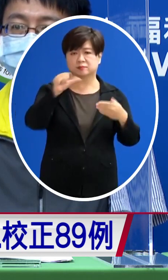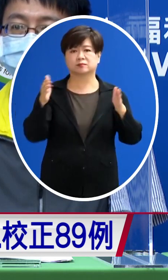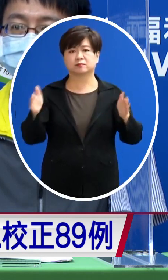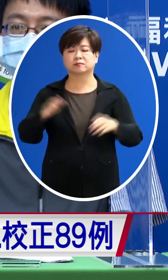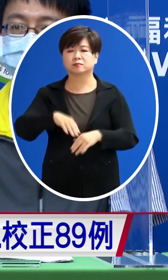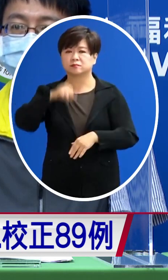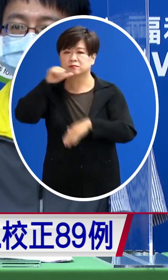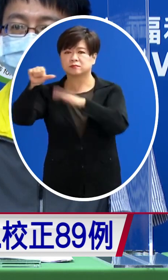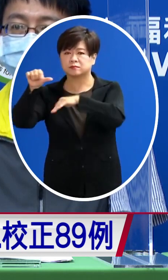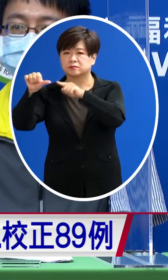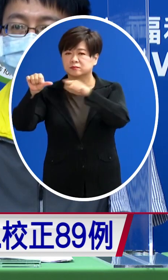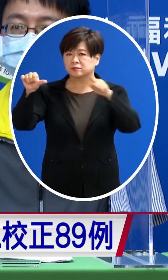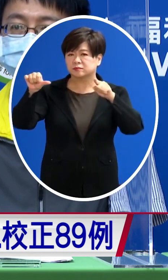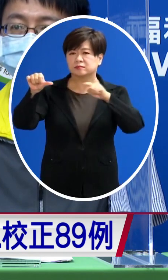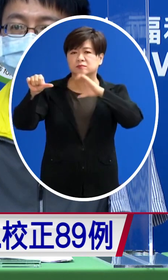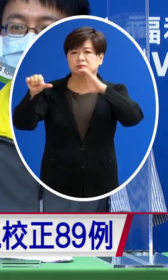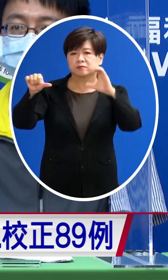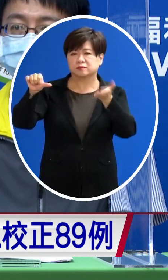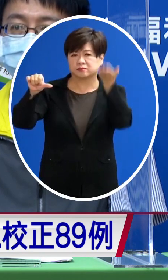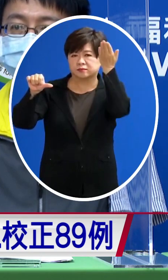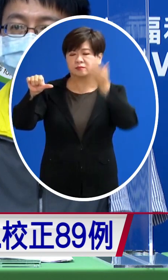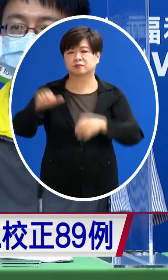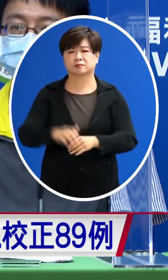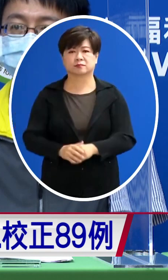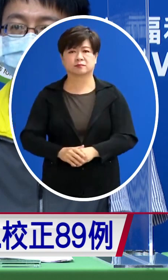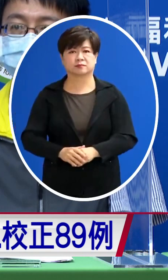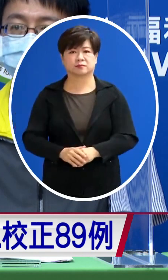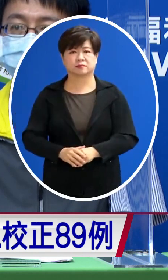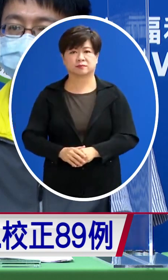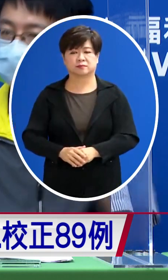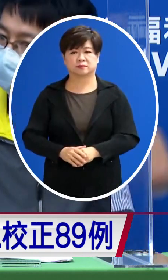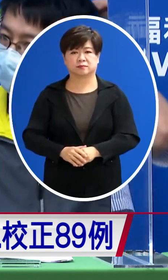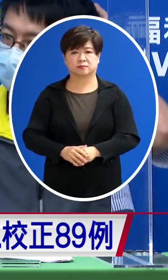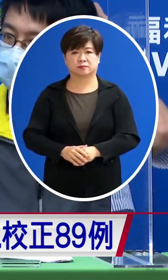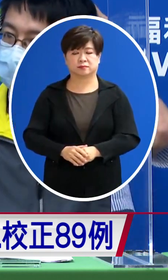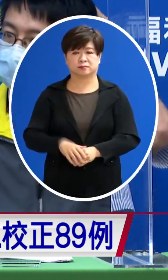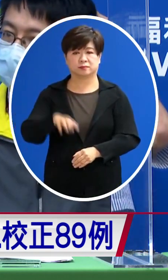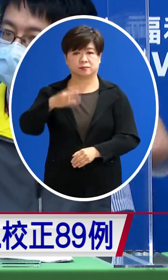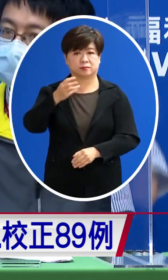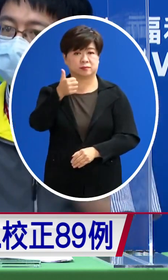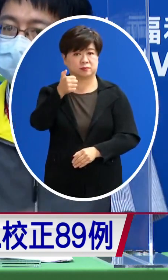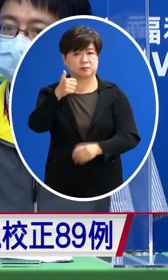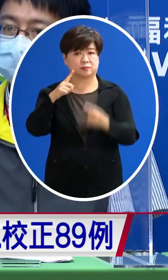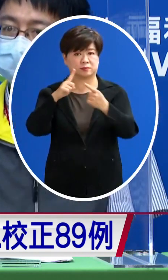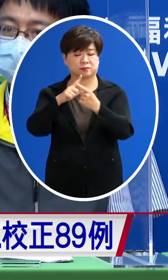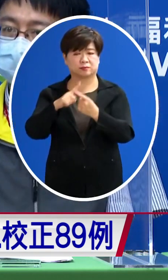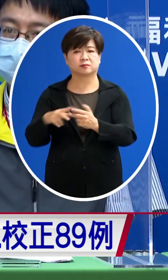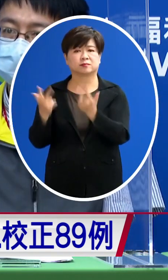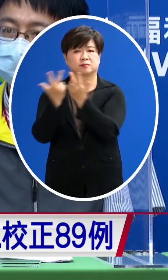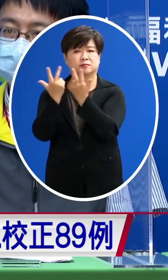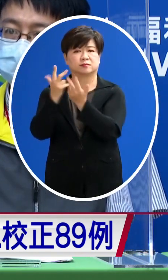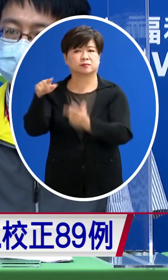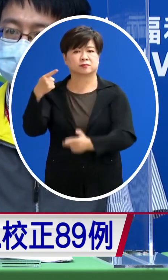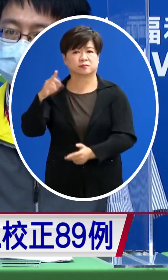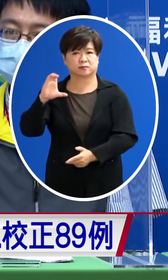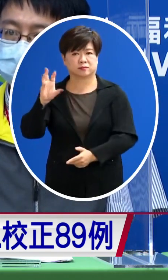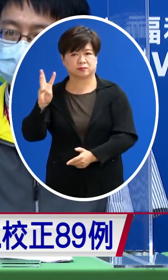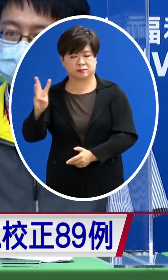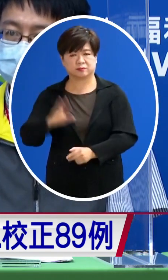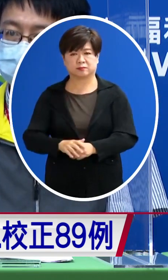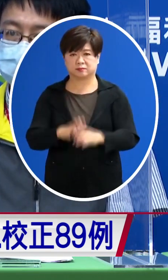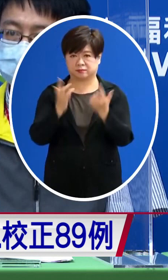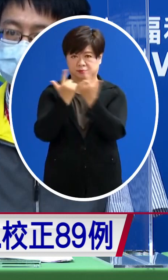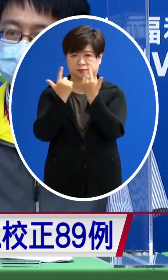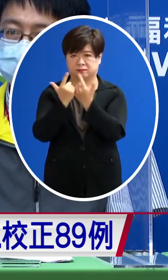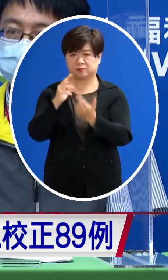满5岁到90多岁。那整个这个355例里面哈，新北市193例，那台北